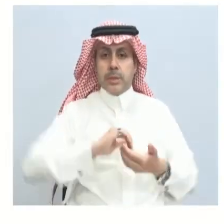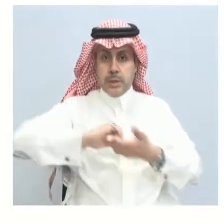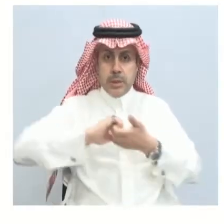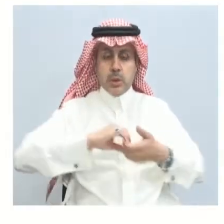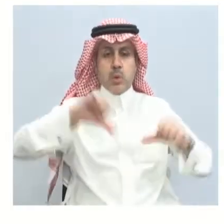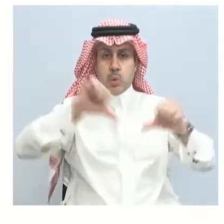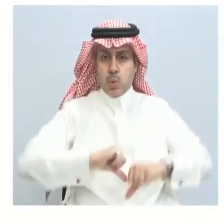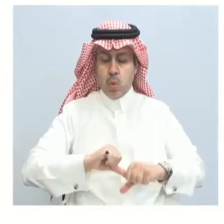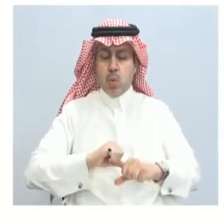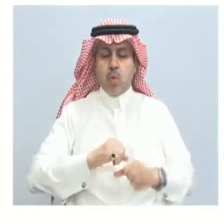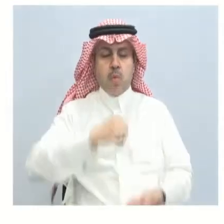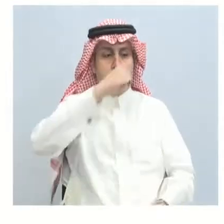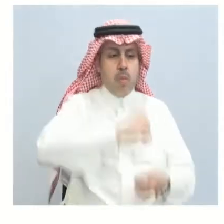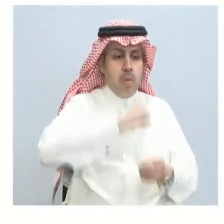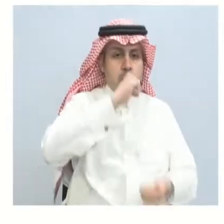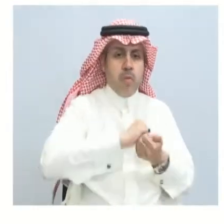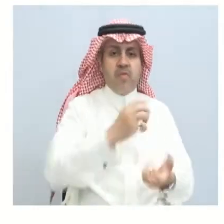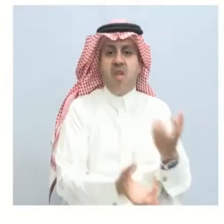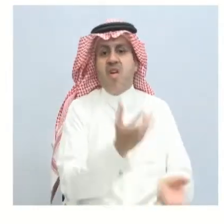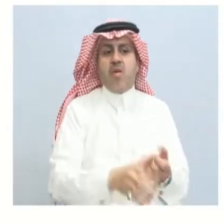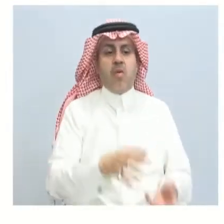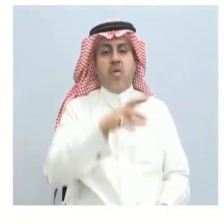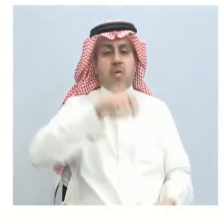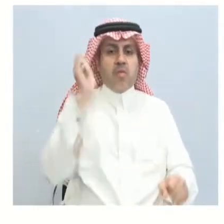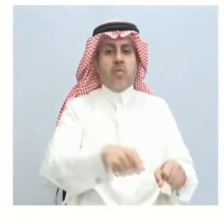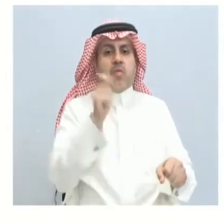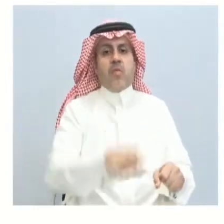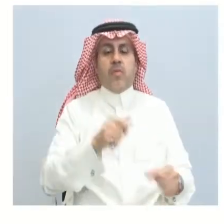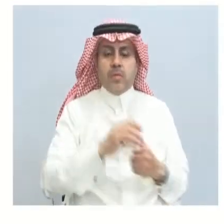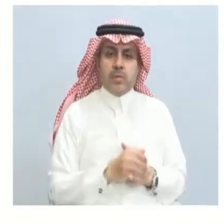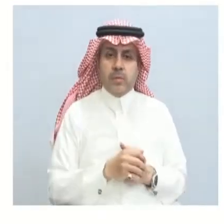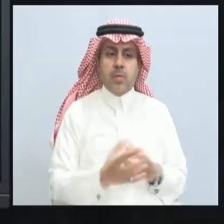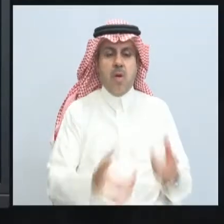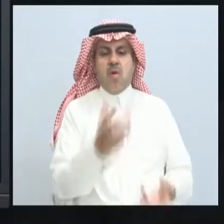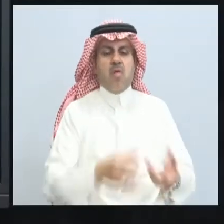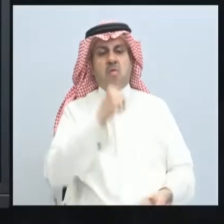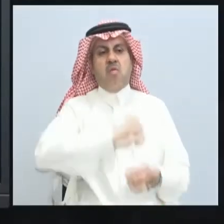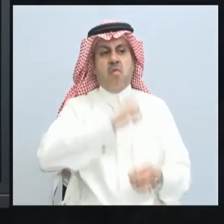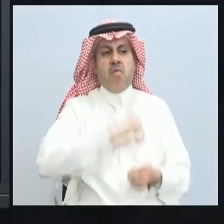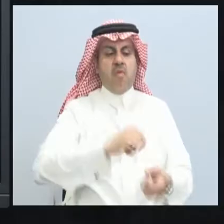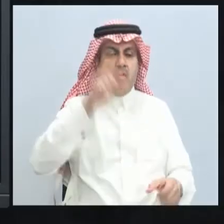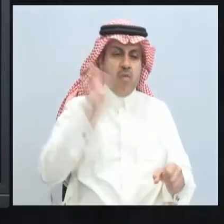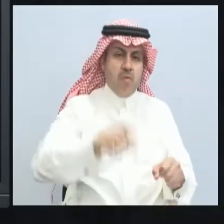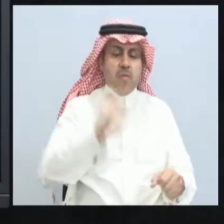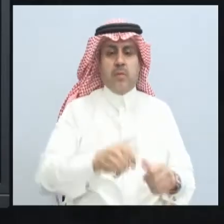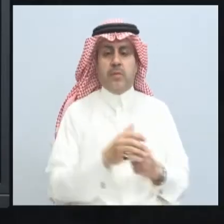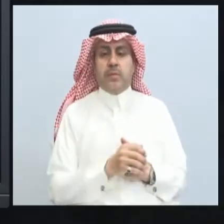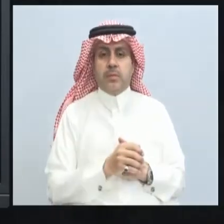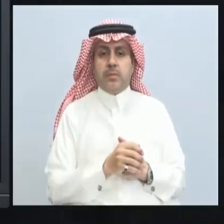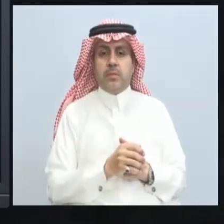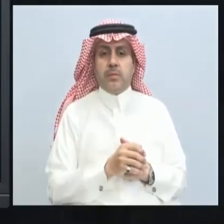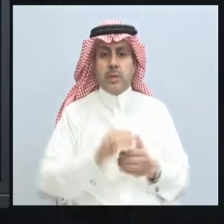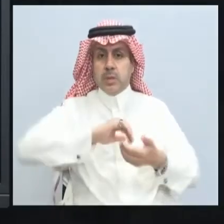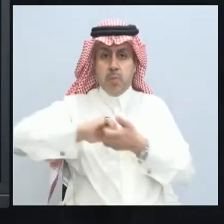الكير وضح وجه الشبه بينهما ما وجه الشبه بينهما شبه النبي صلى الله عليه وسلم جليس السوء